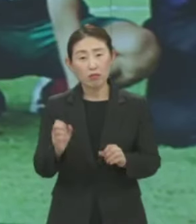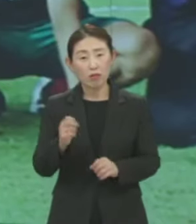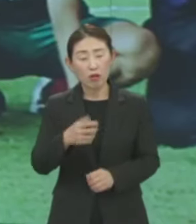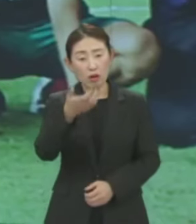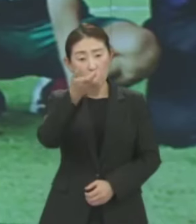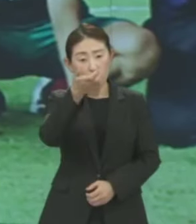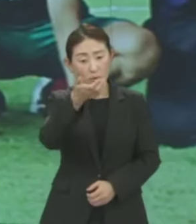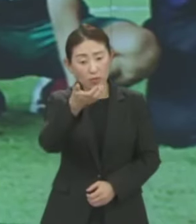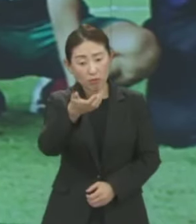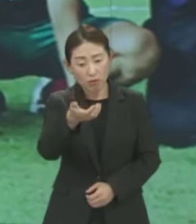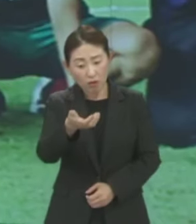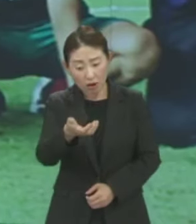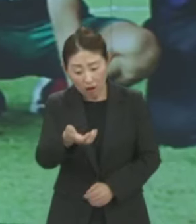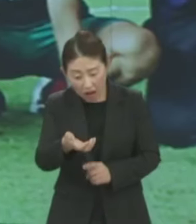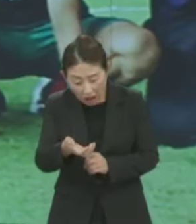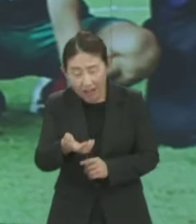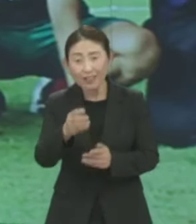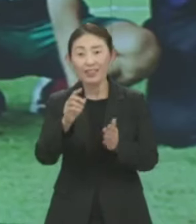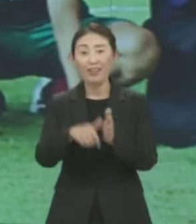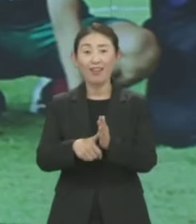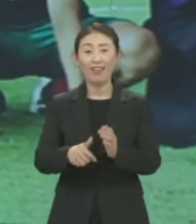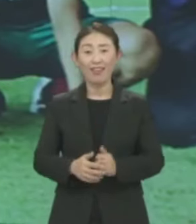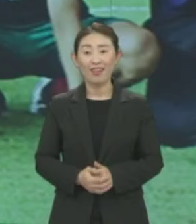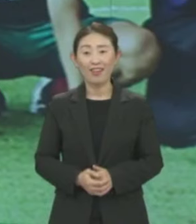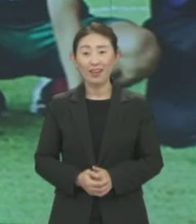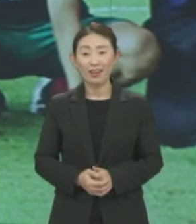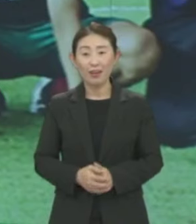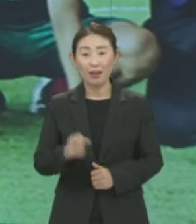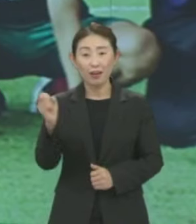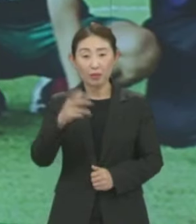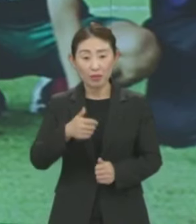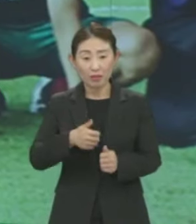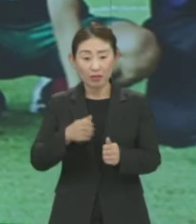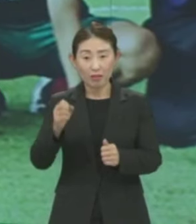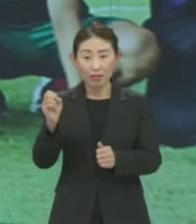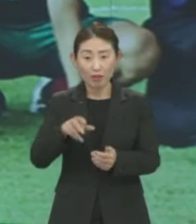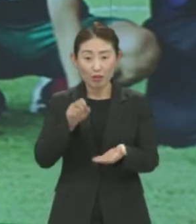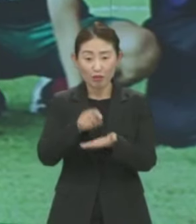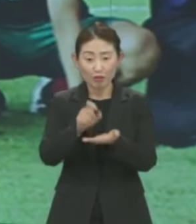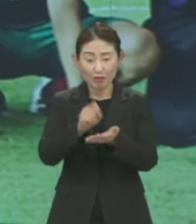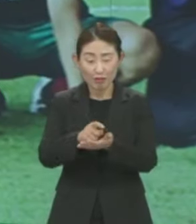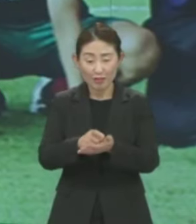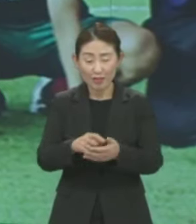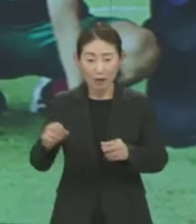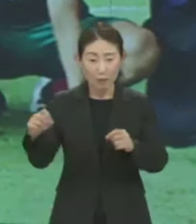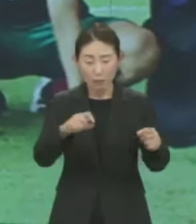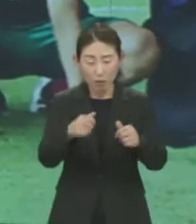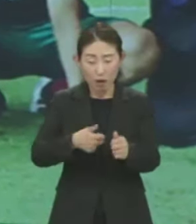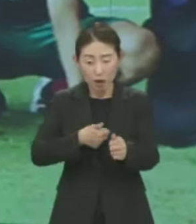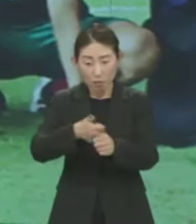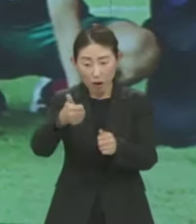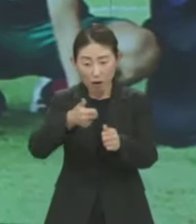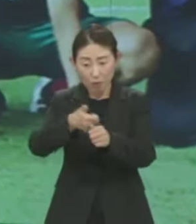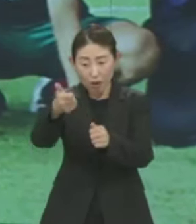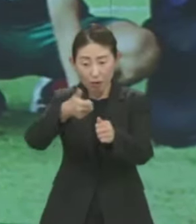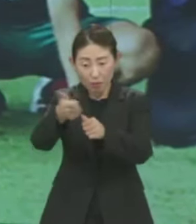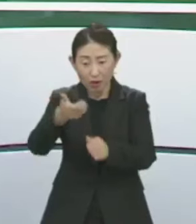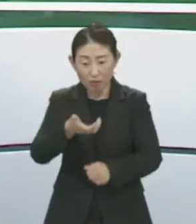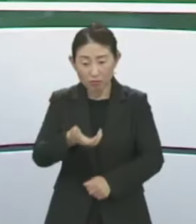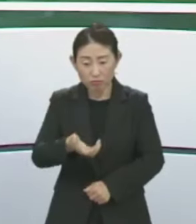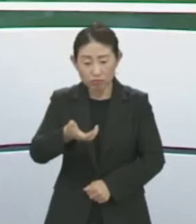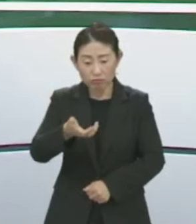강등권으로 추락하나 하는 순간에 서서히 팀이 경기력이 살아나면서 이기는 경기가 많아지고